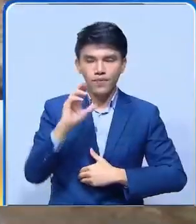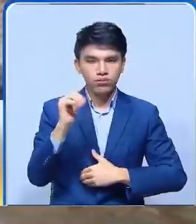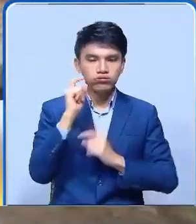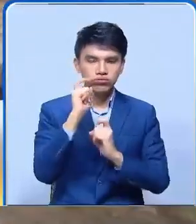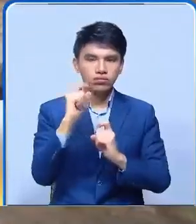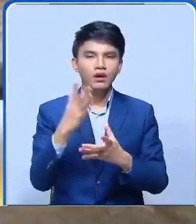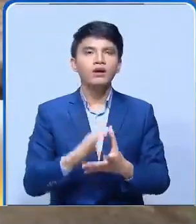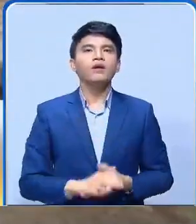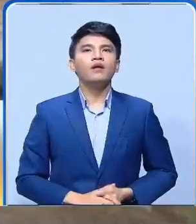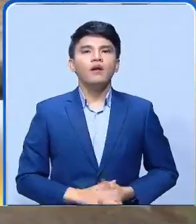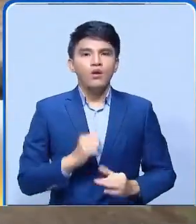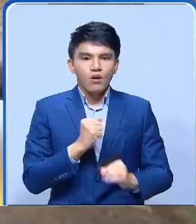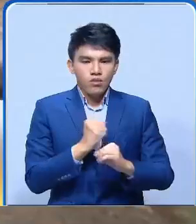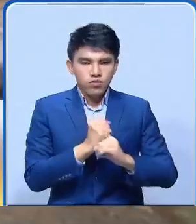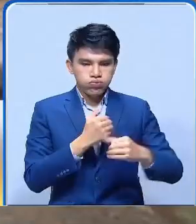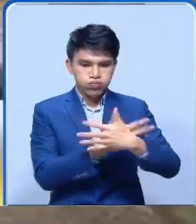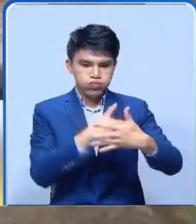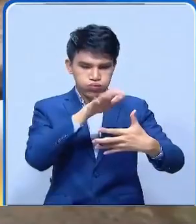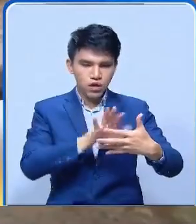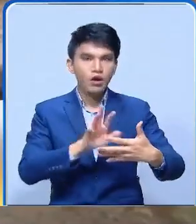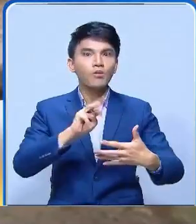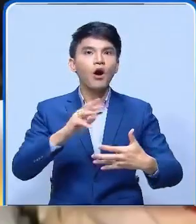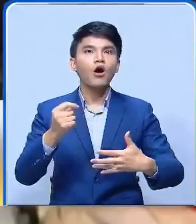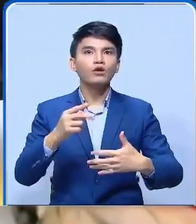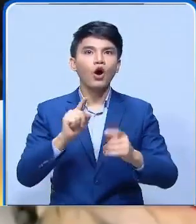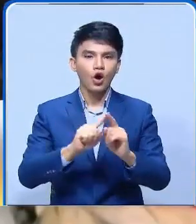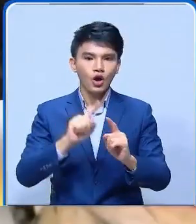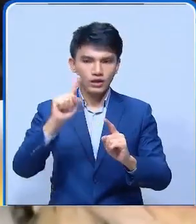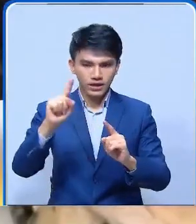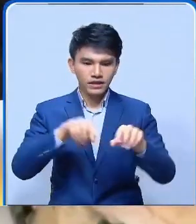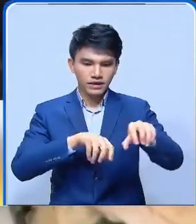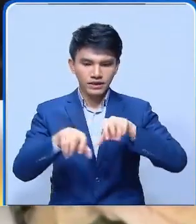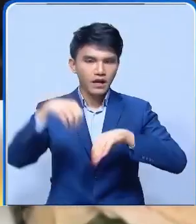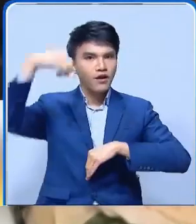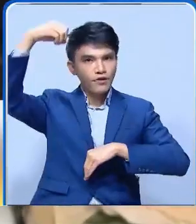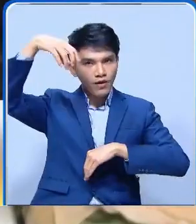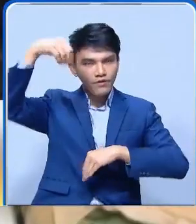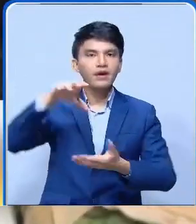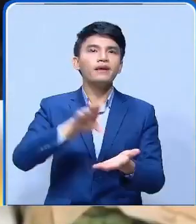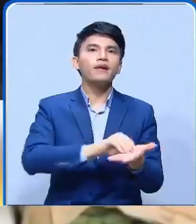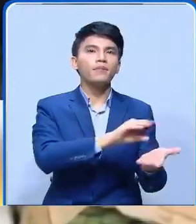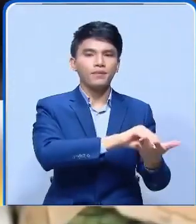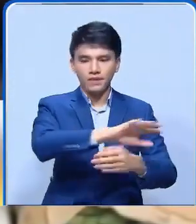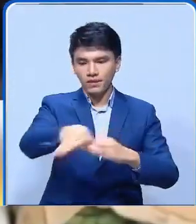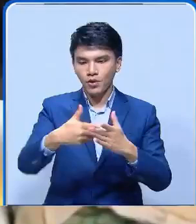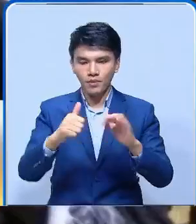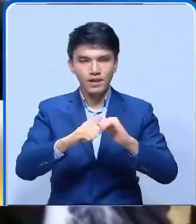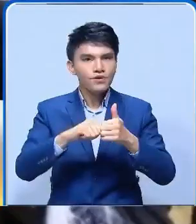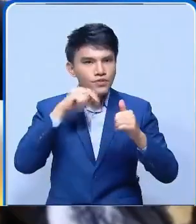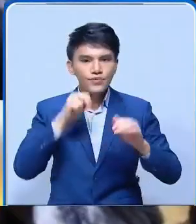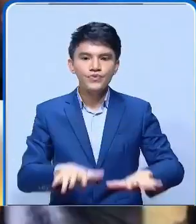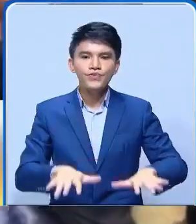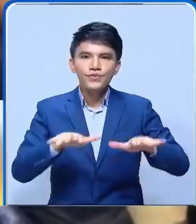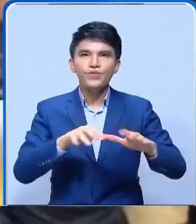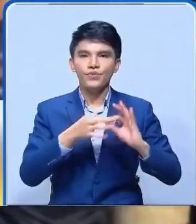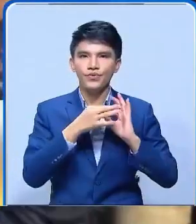ค่ะพร้อมจัดทำตามมาตรการมท.1อาทิการผ่อนผันจัดเก็บค่าไฟฟ้าให้ผู้ใช้ไฟฟ้าที่ประสบภัยน้ำท่วมและรับข้อ